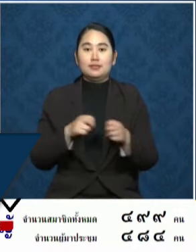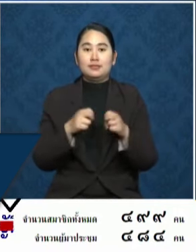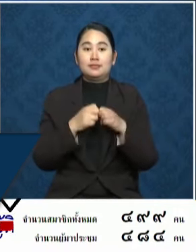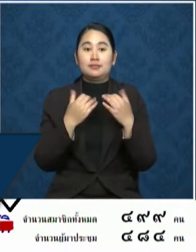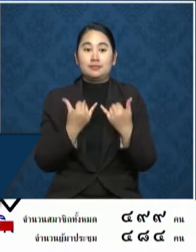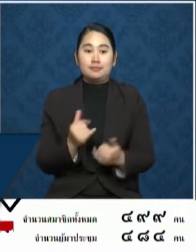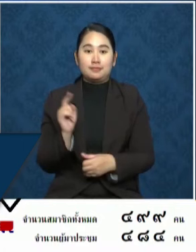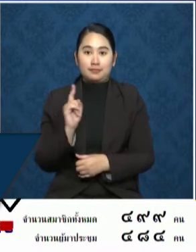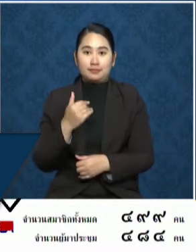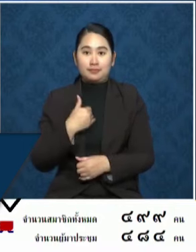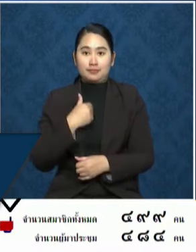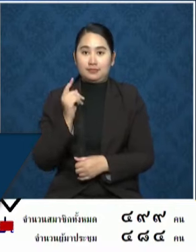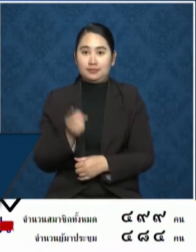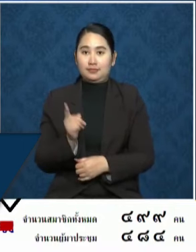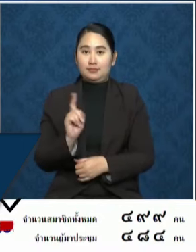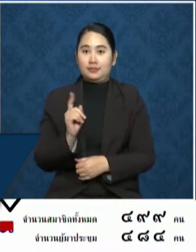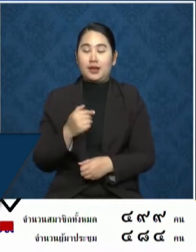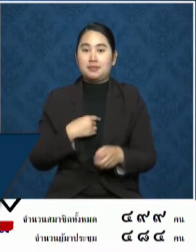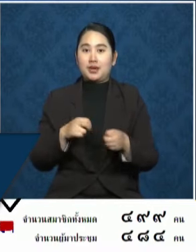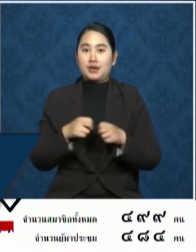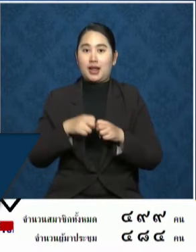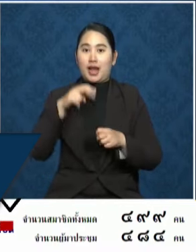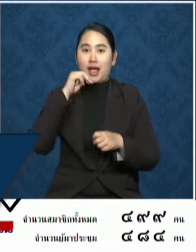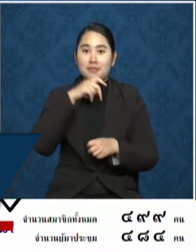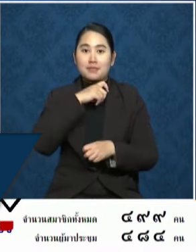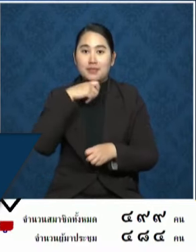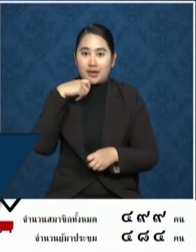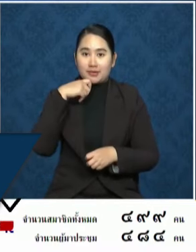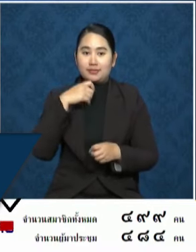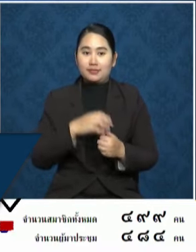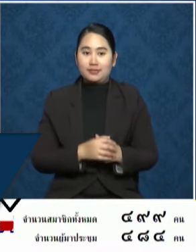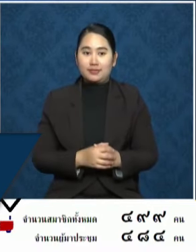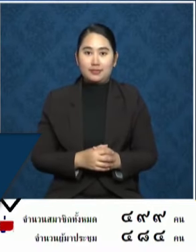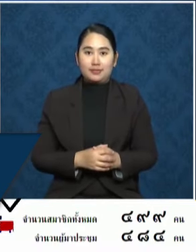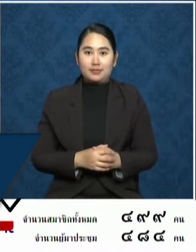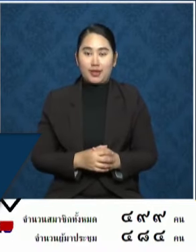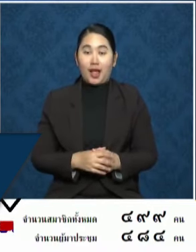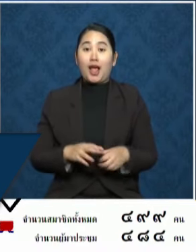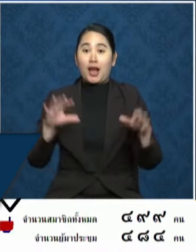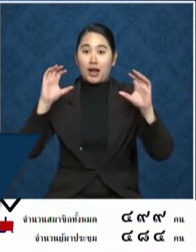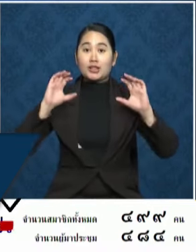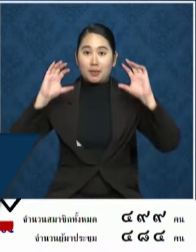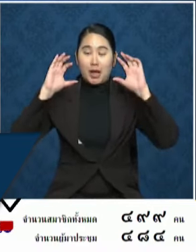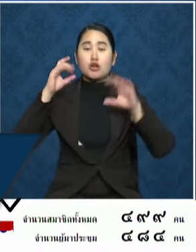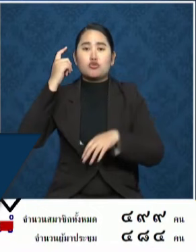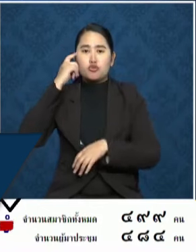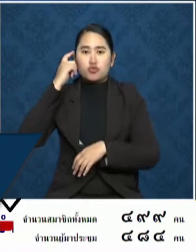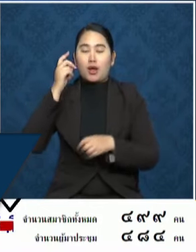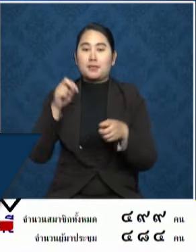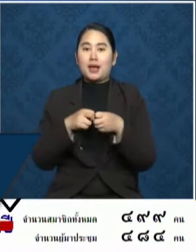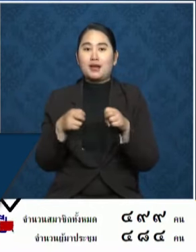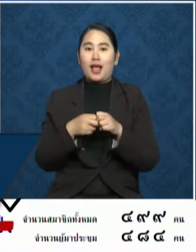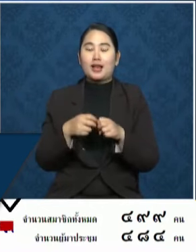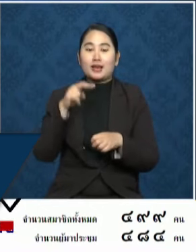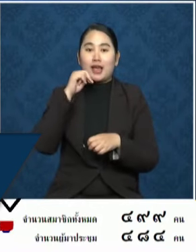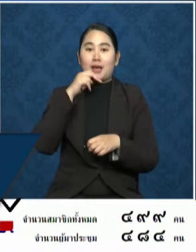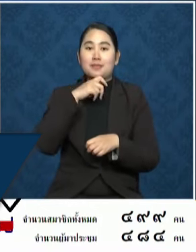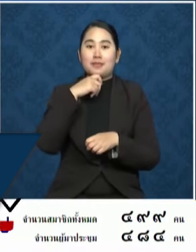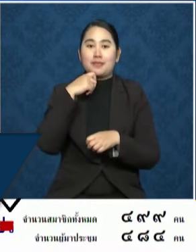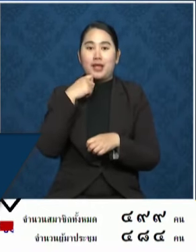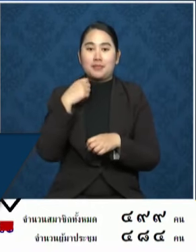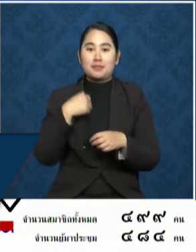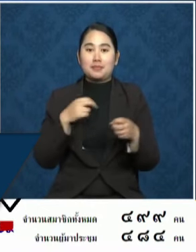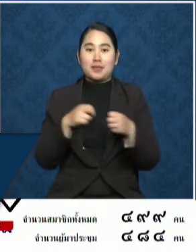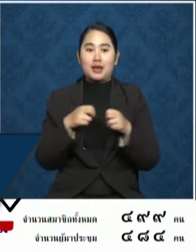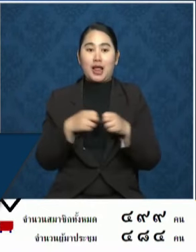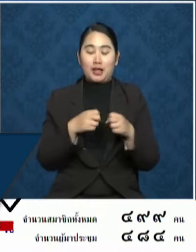รับว่าเกิดขึ้นจริงคือวิกฤตภัยแล้งครับรัฐบาลเองก็รู้ครับว่าภัยแล้งปีนี้จะรุนแรงและรุนแรง